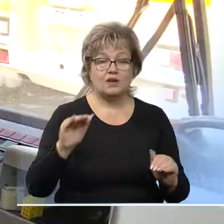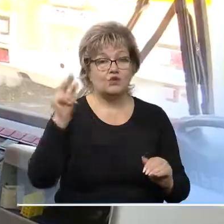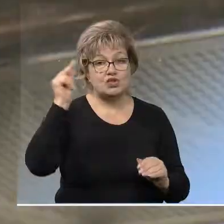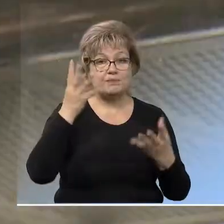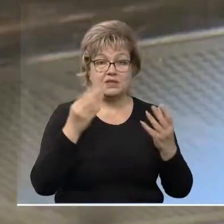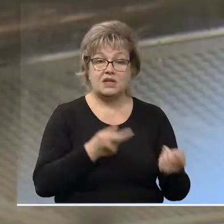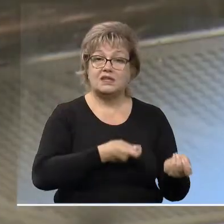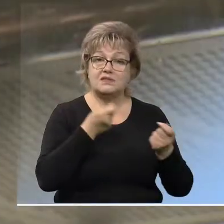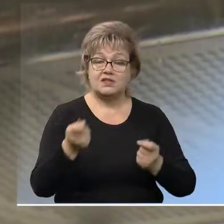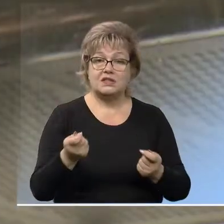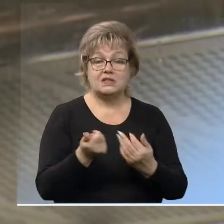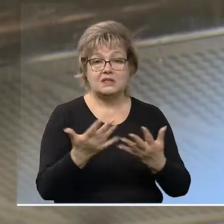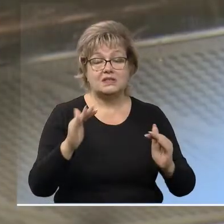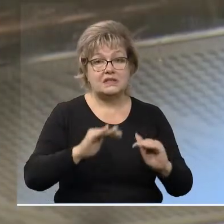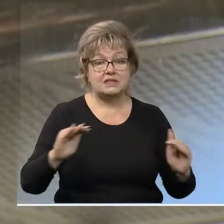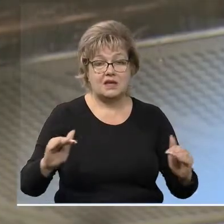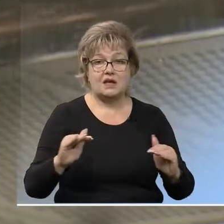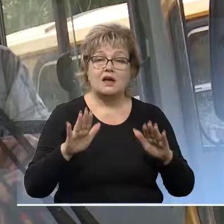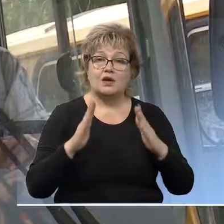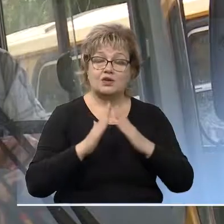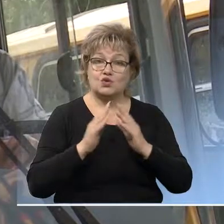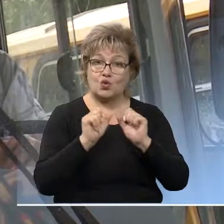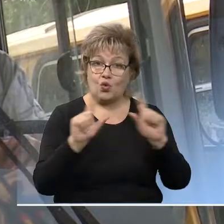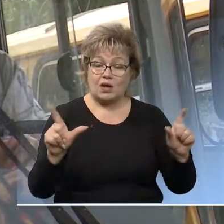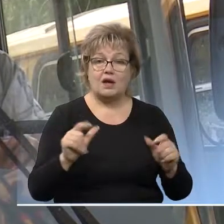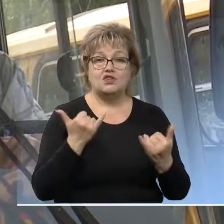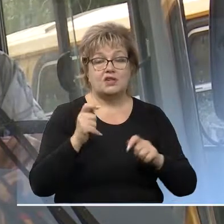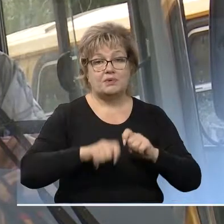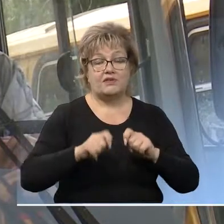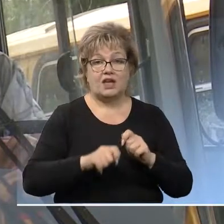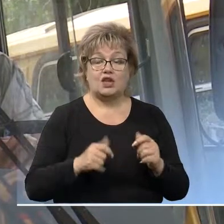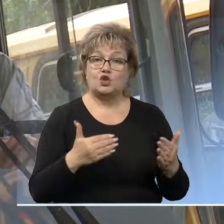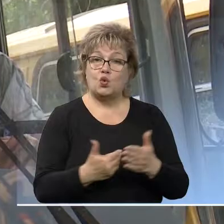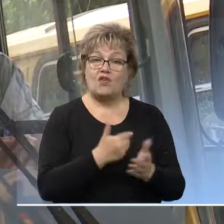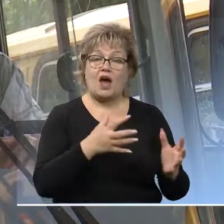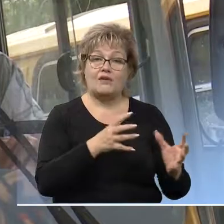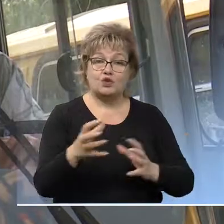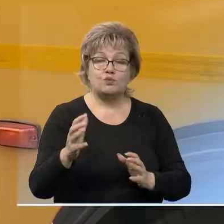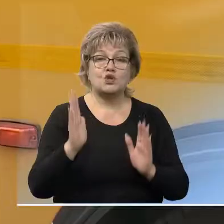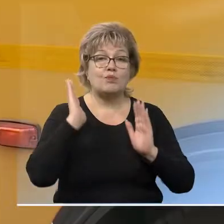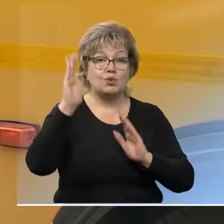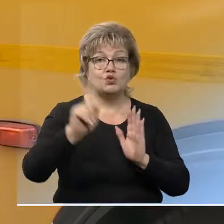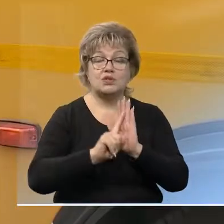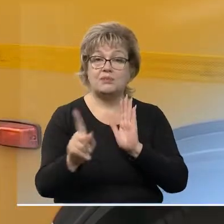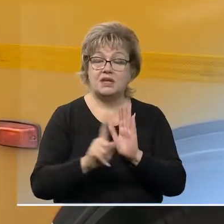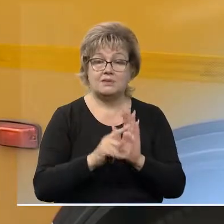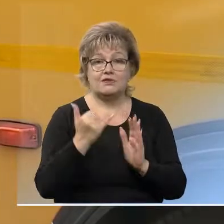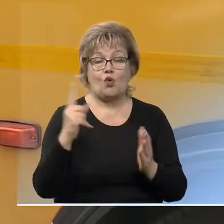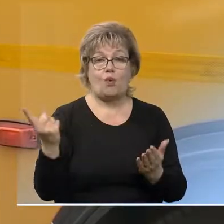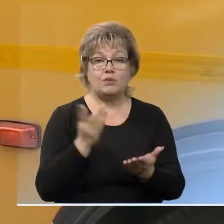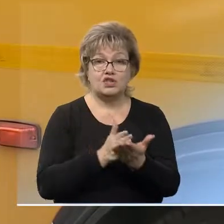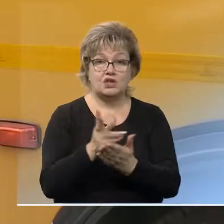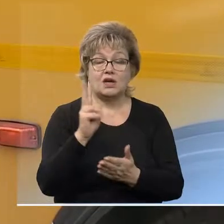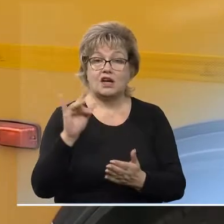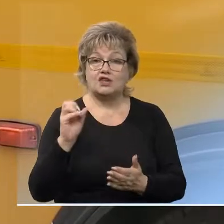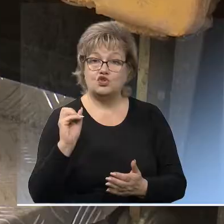В учебный день он доставляет десятки детей к порогу школы, а сейчас проверяет новый автобус на готовность к будущим рейсам. Его обычный